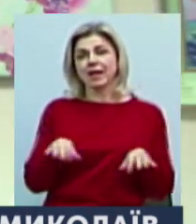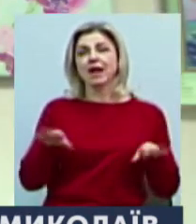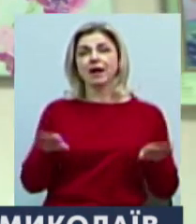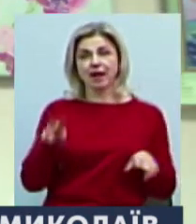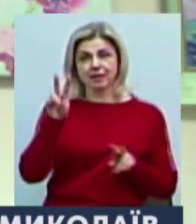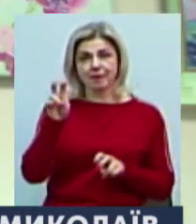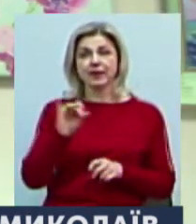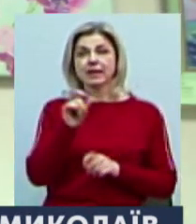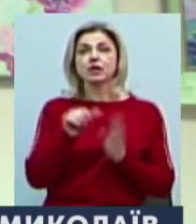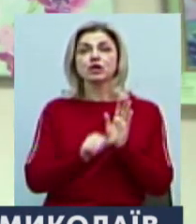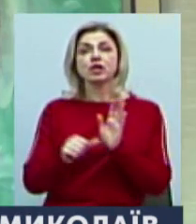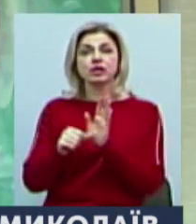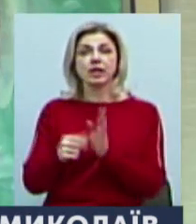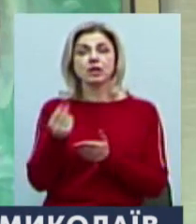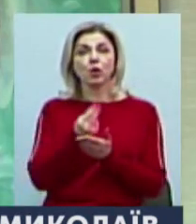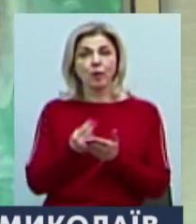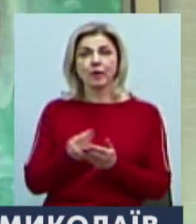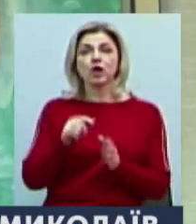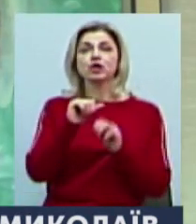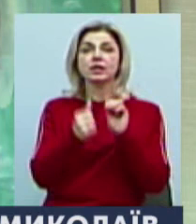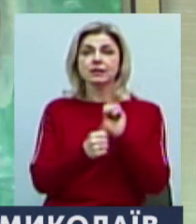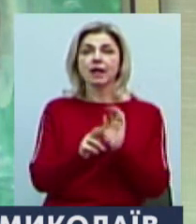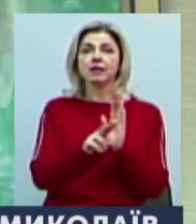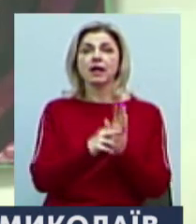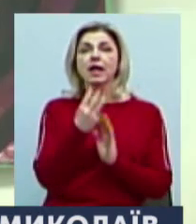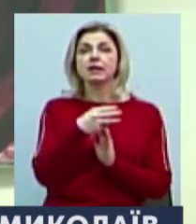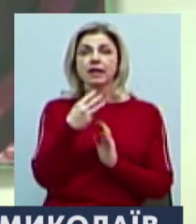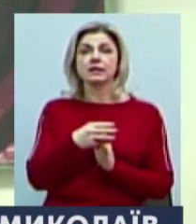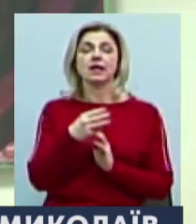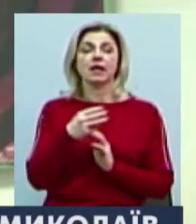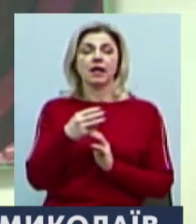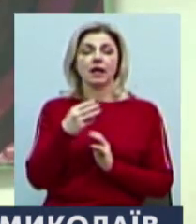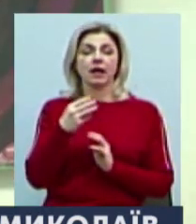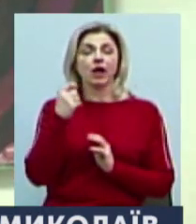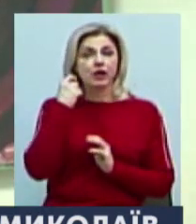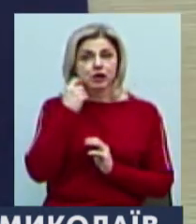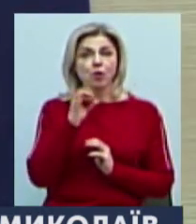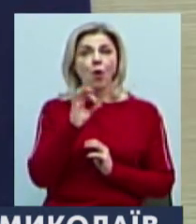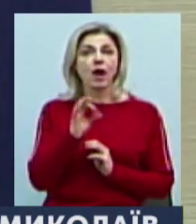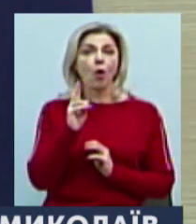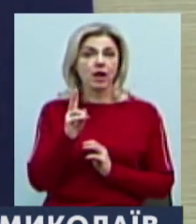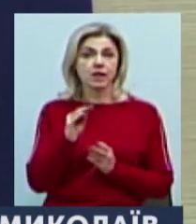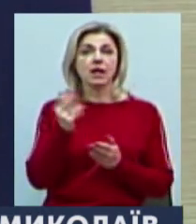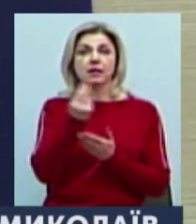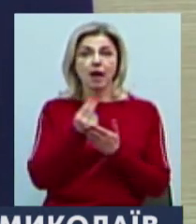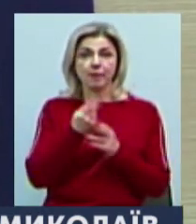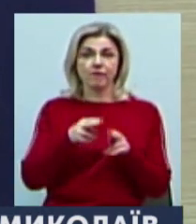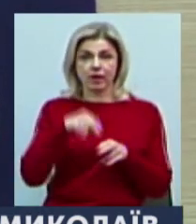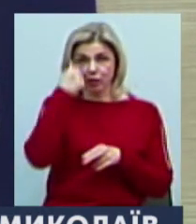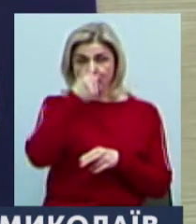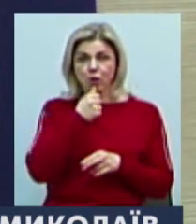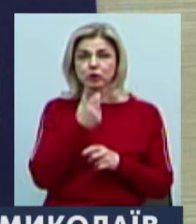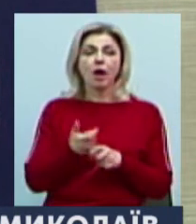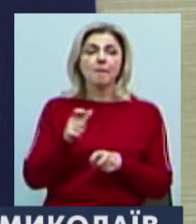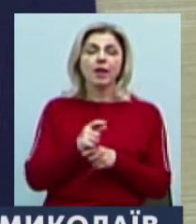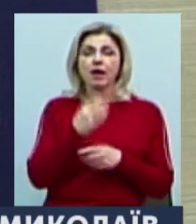Із 66 робіт 16 належить 13-річному Олегу Колеснікову. Написані цього року, говорить, найбільш близькі йому